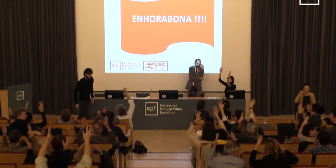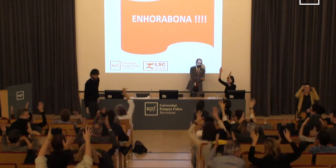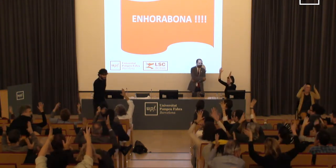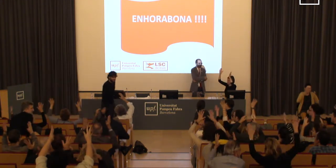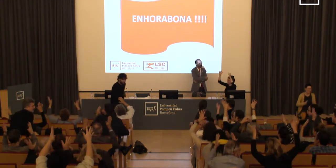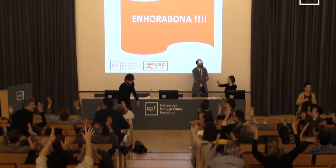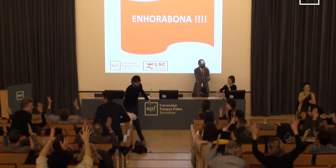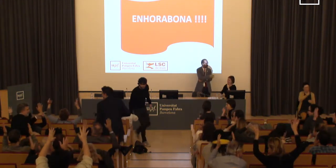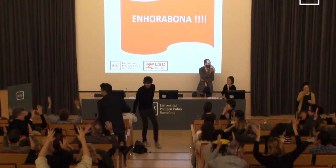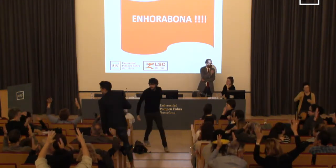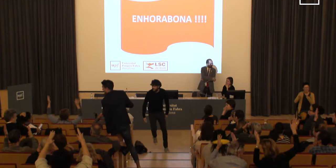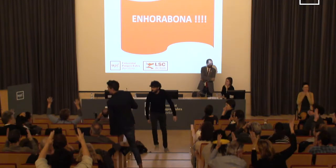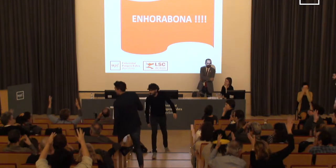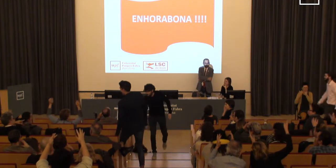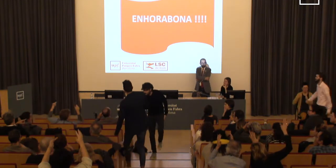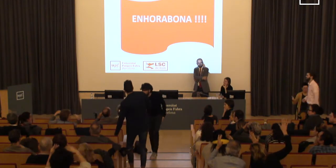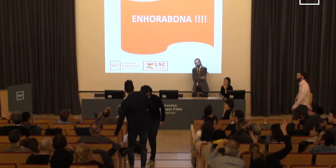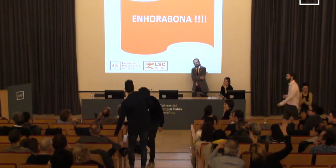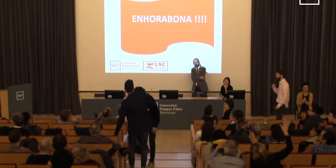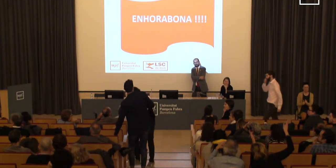als professors, gràcies a tots ells.